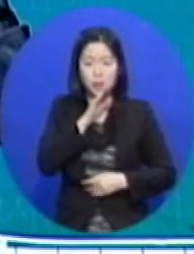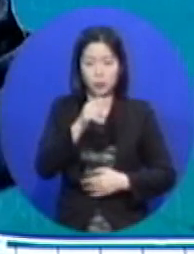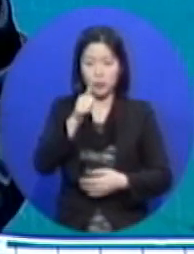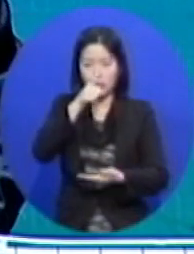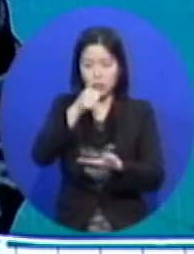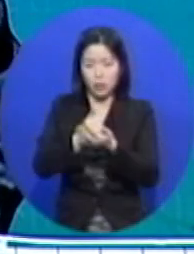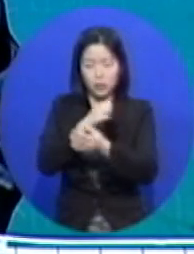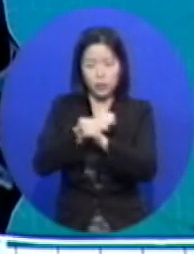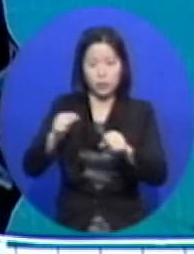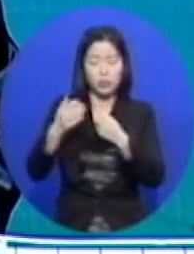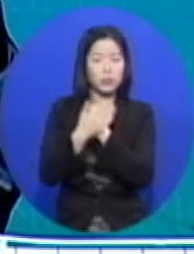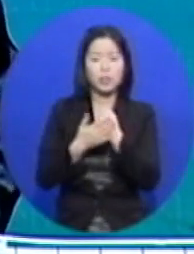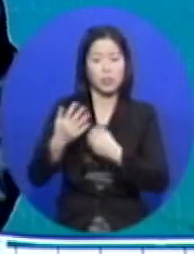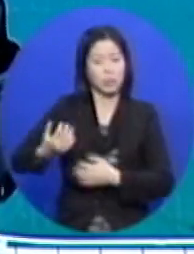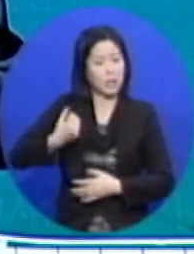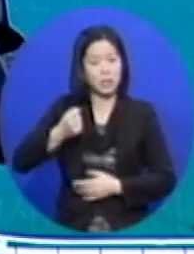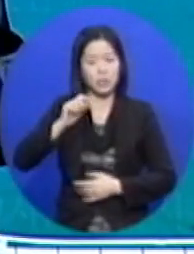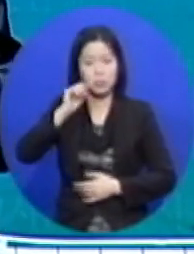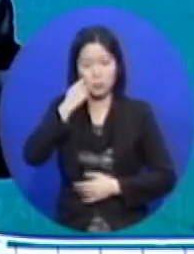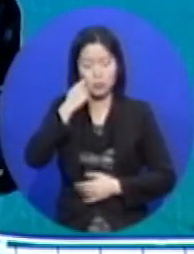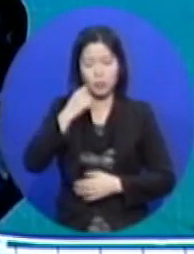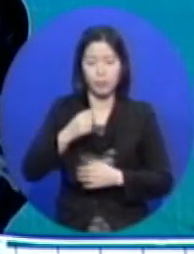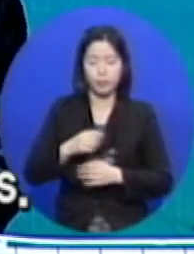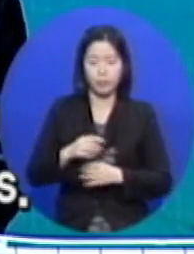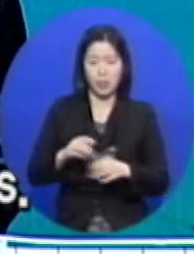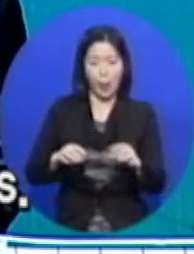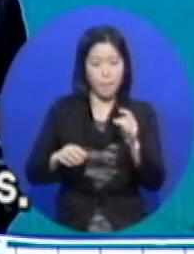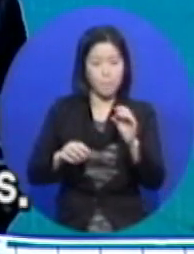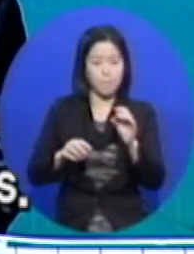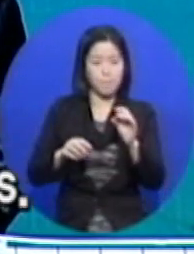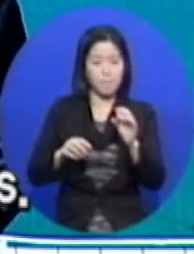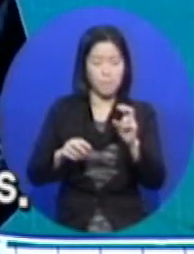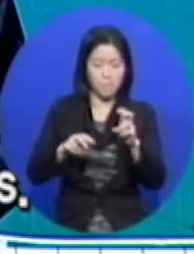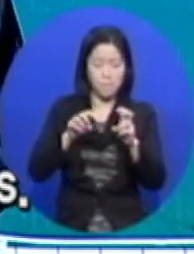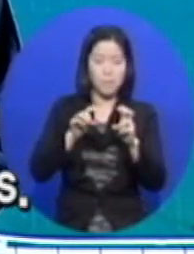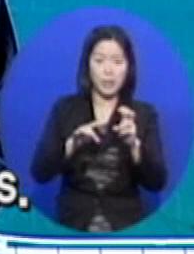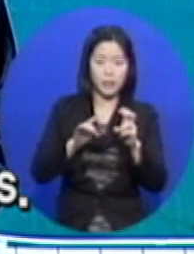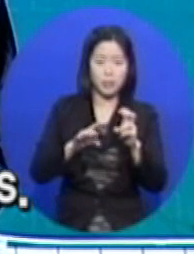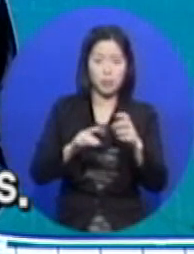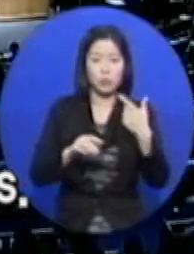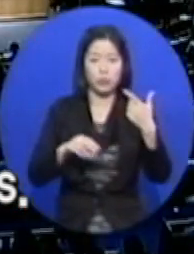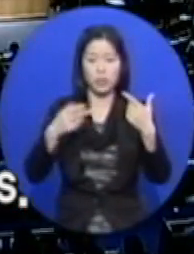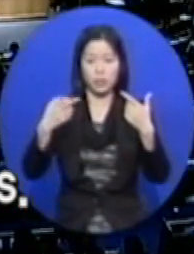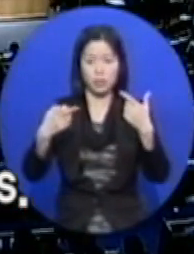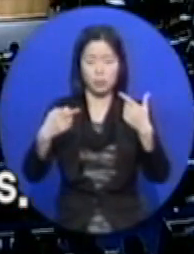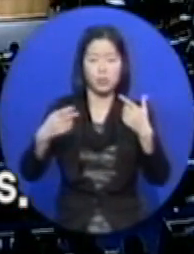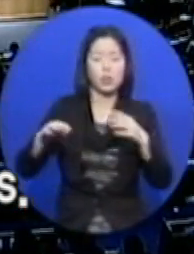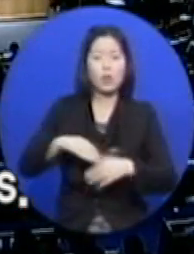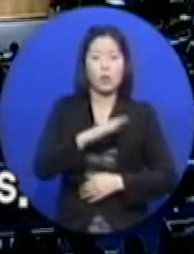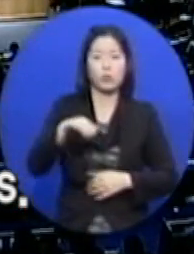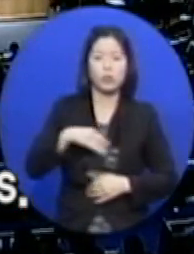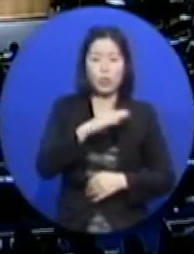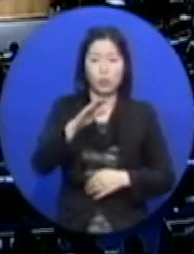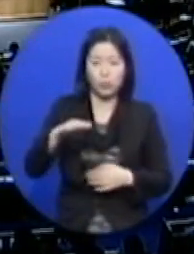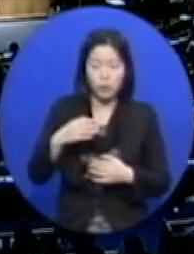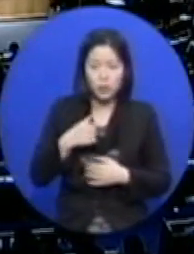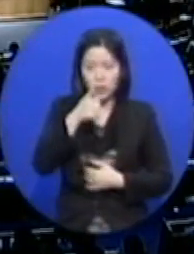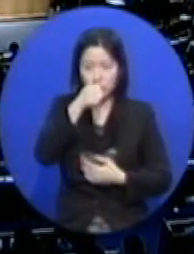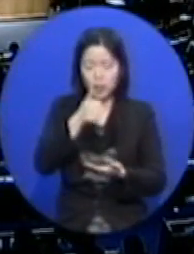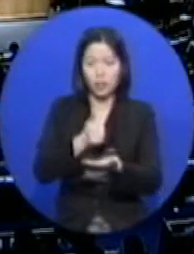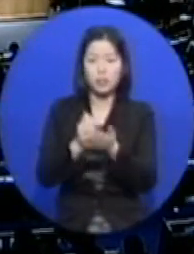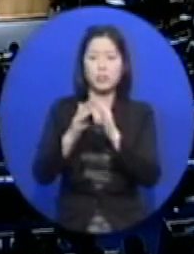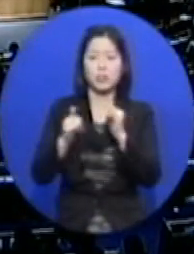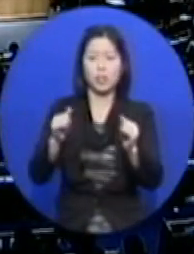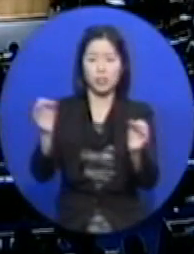누리고 있지 못합니다 마태복음 6장 12절에 우리가 우리에게 죄 지은 자를 사하여 준 것 같이